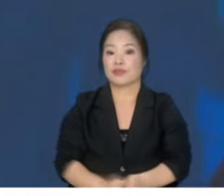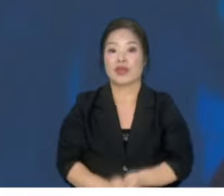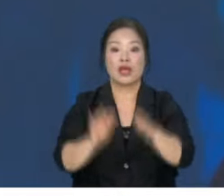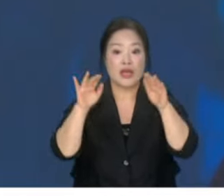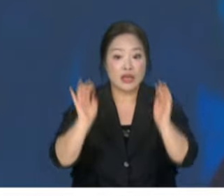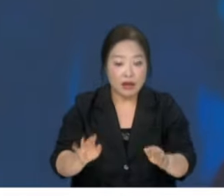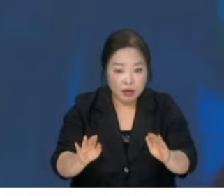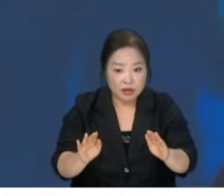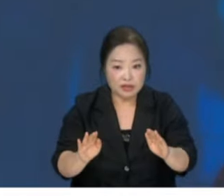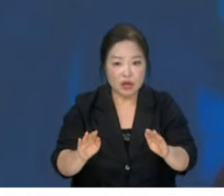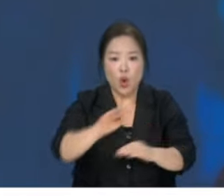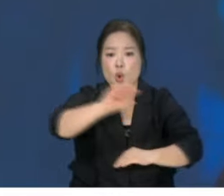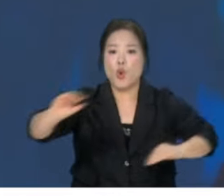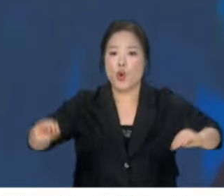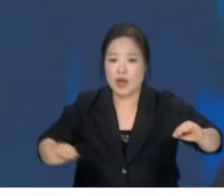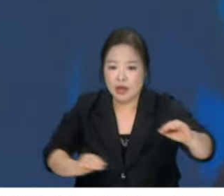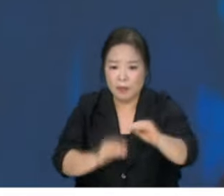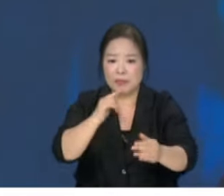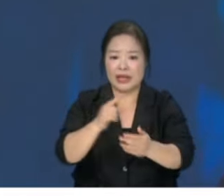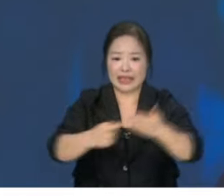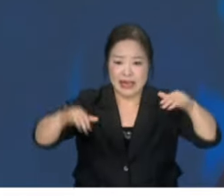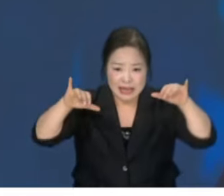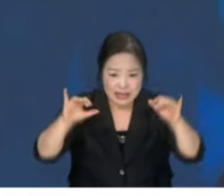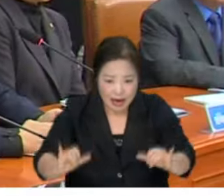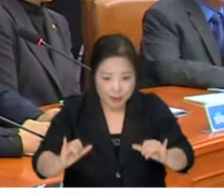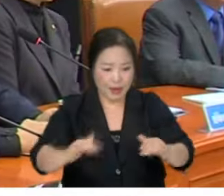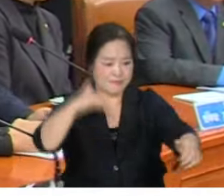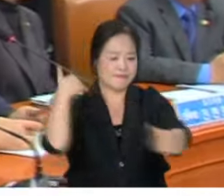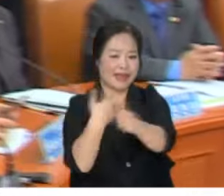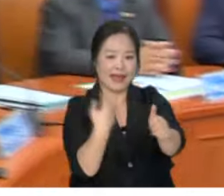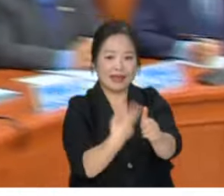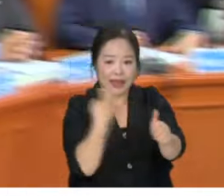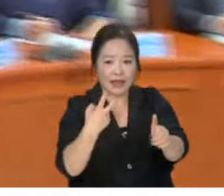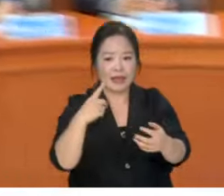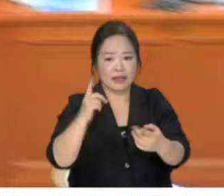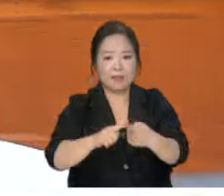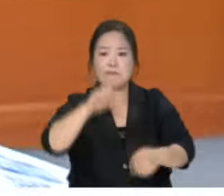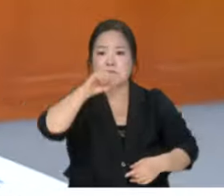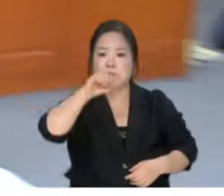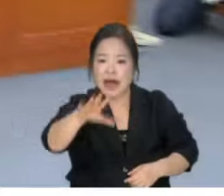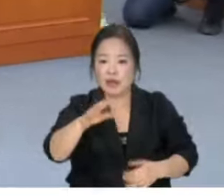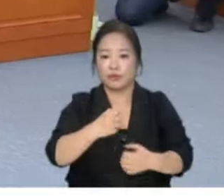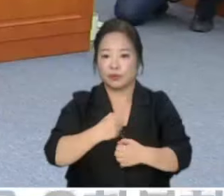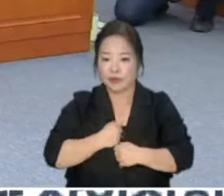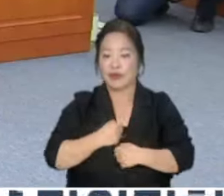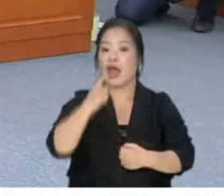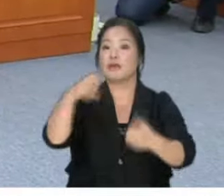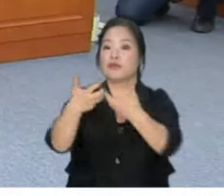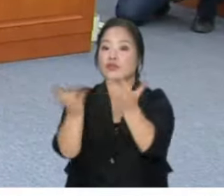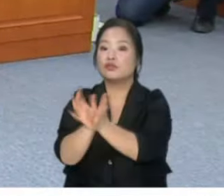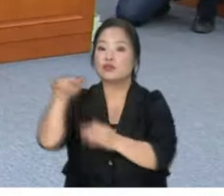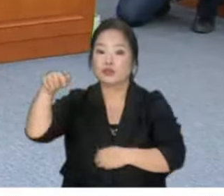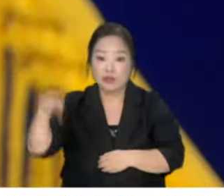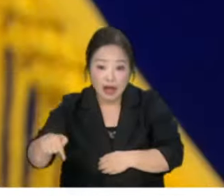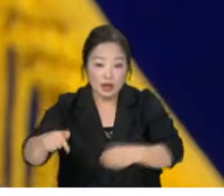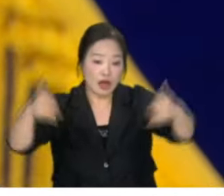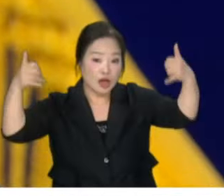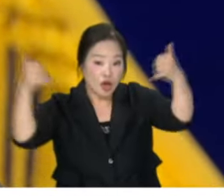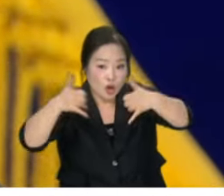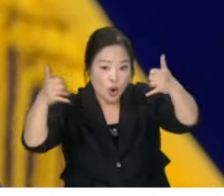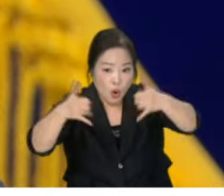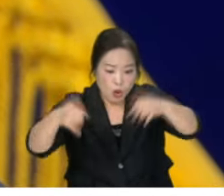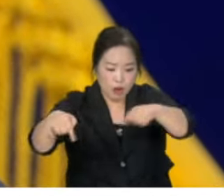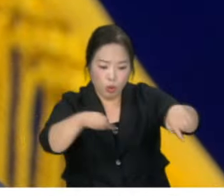당 주류는 역풍 우려 등을 고려해 탄핵에는 신중한 입장을 보이고 있습니다. 민주당은 추가 녹취 공개를